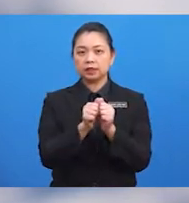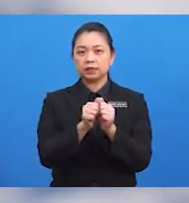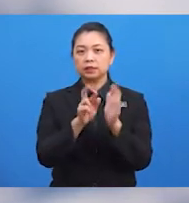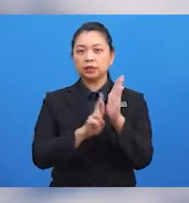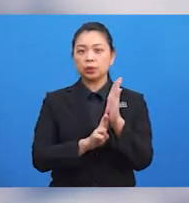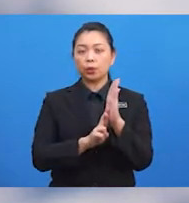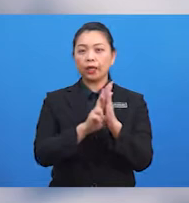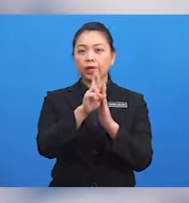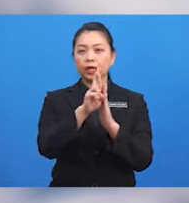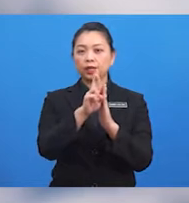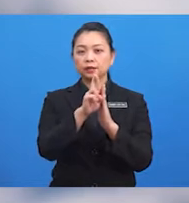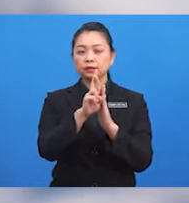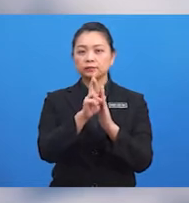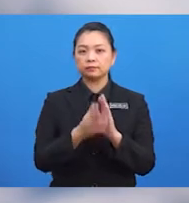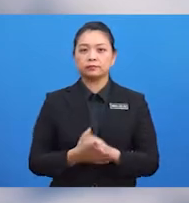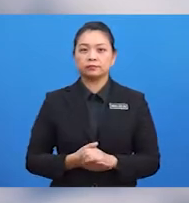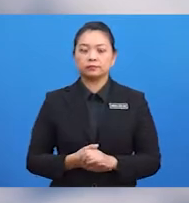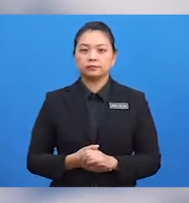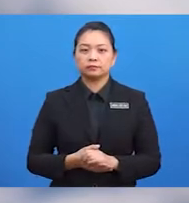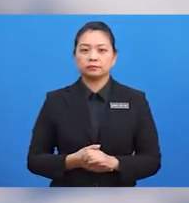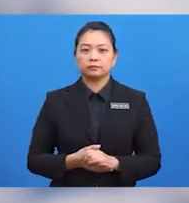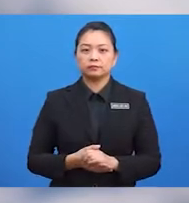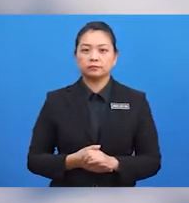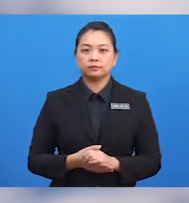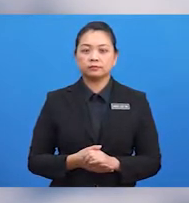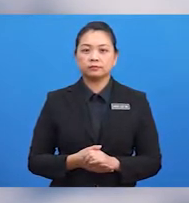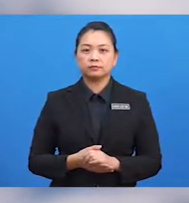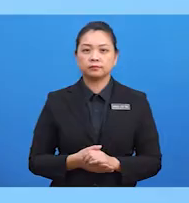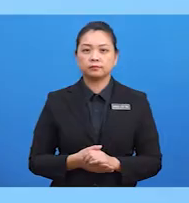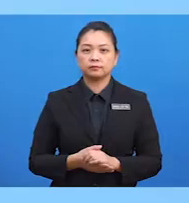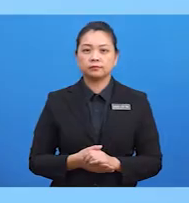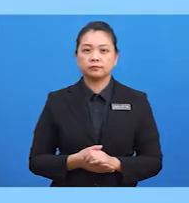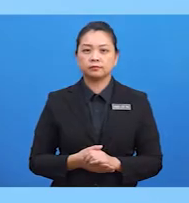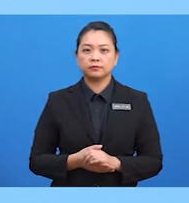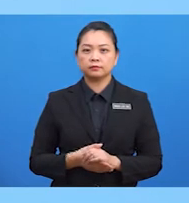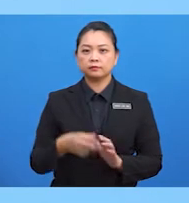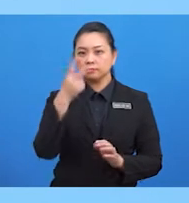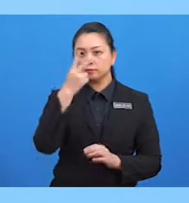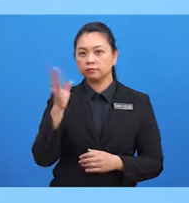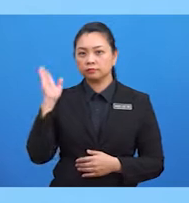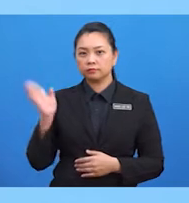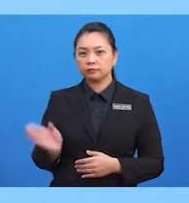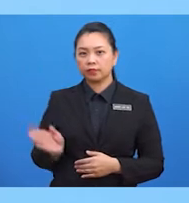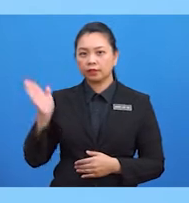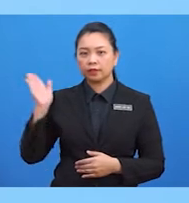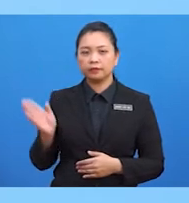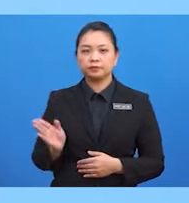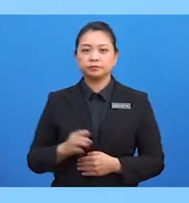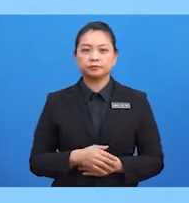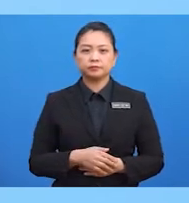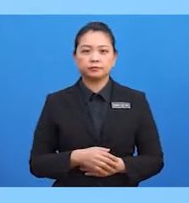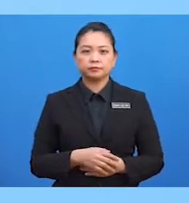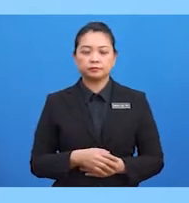NERV dari Baikonur Cosmodrome, Kazakhstan. Pada tahun 2002,